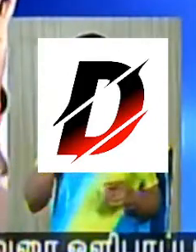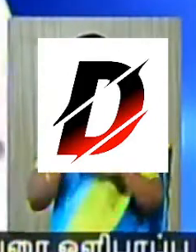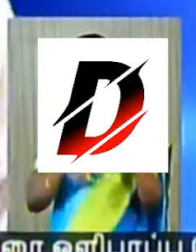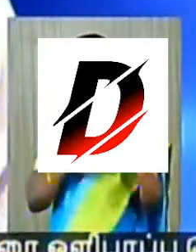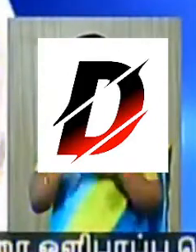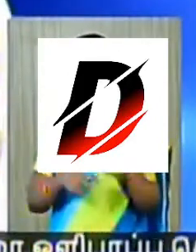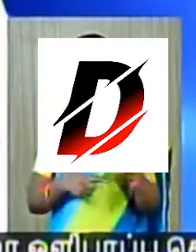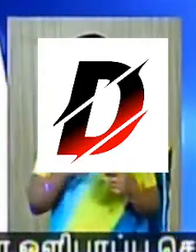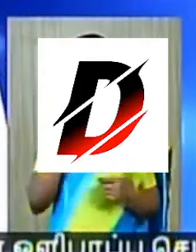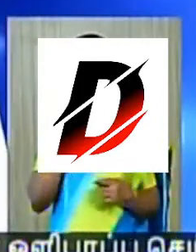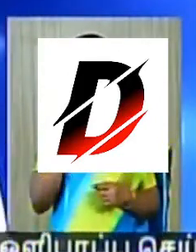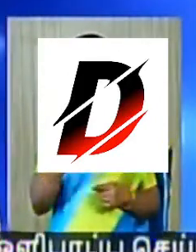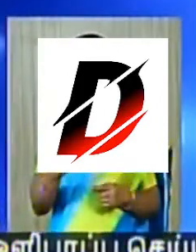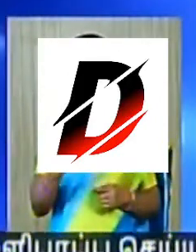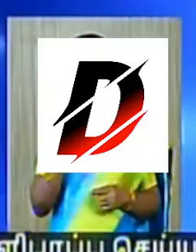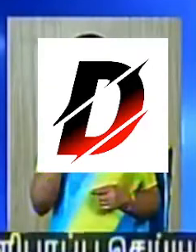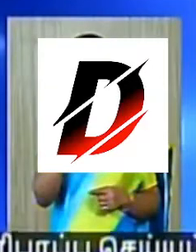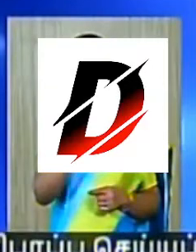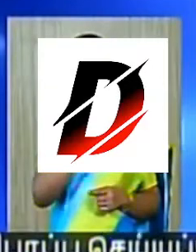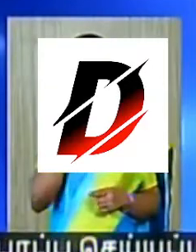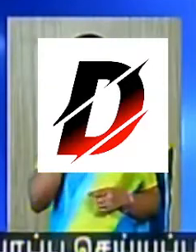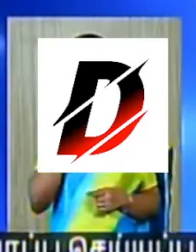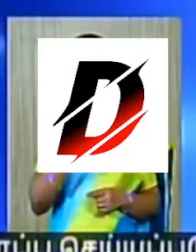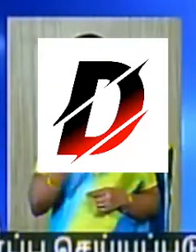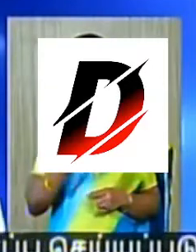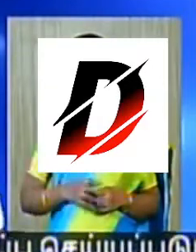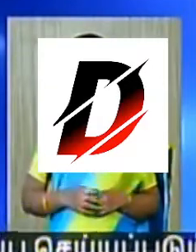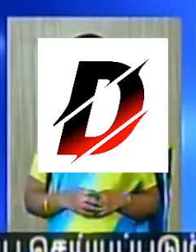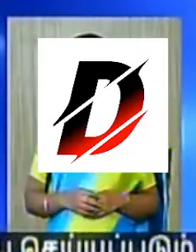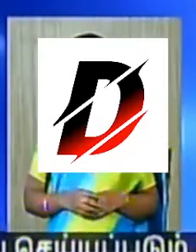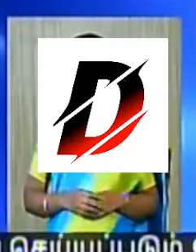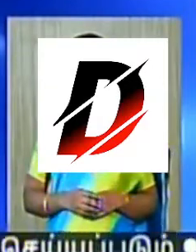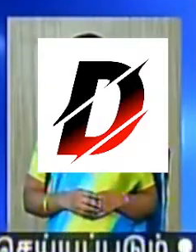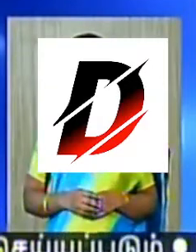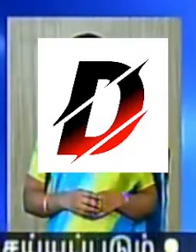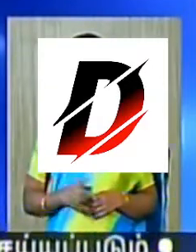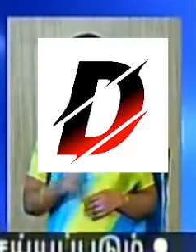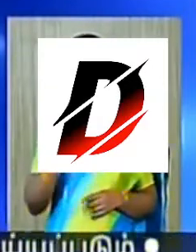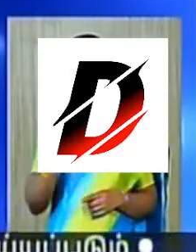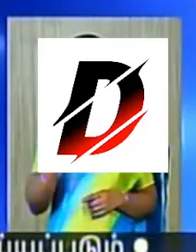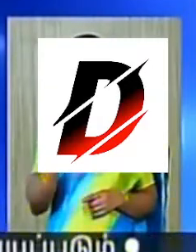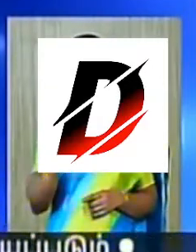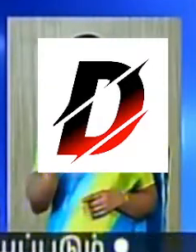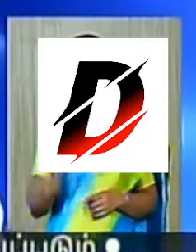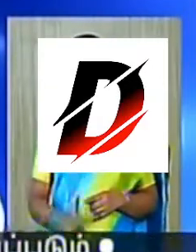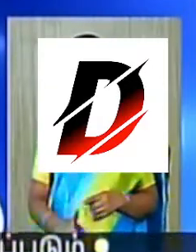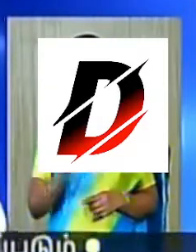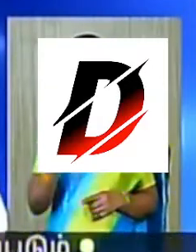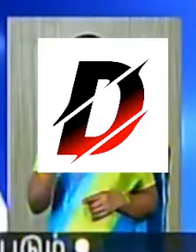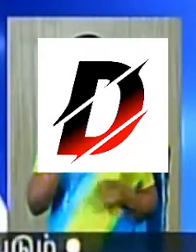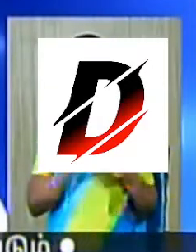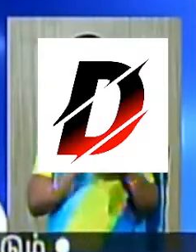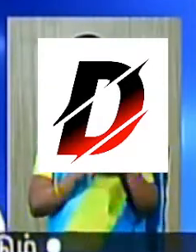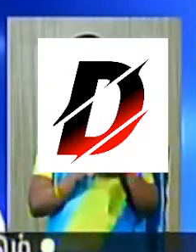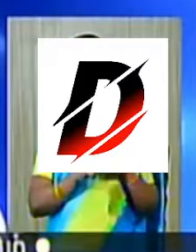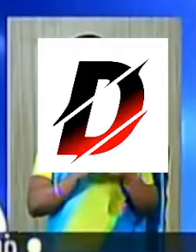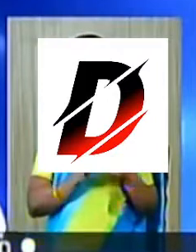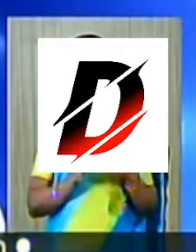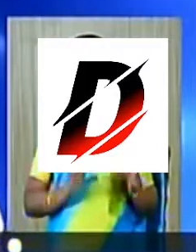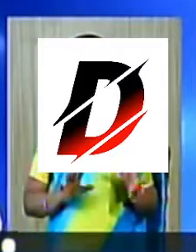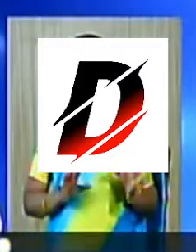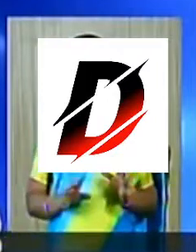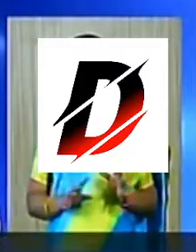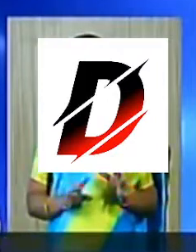என்பதை பற்றி நாம் சென்ற வகுப்பிலே பார்த்தோம். அது ஒரே ஒரு கணக்கு மட்டும் தான் நம்ம